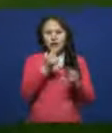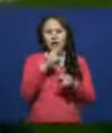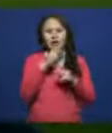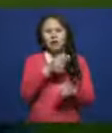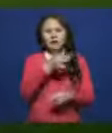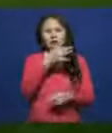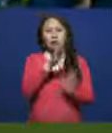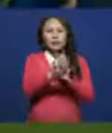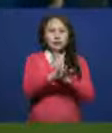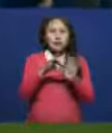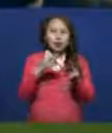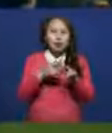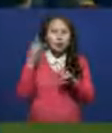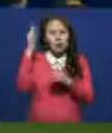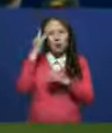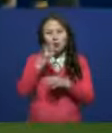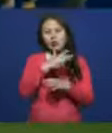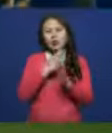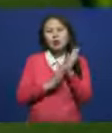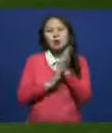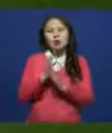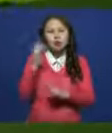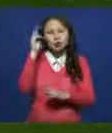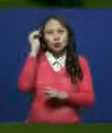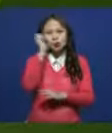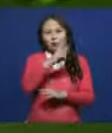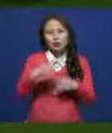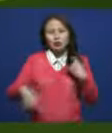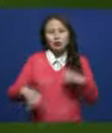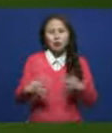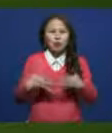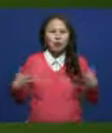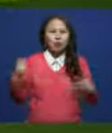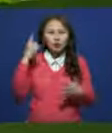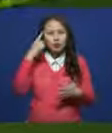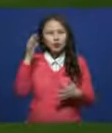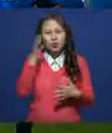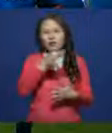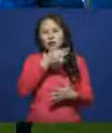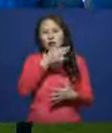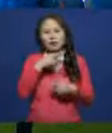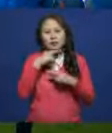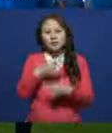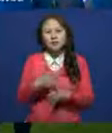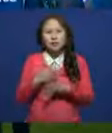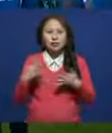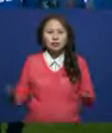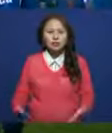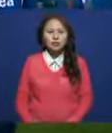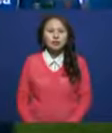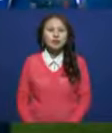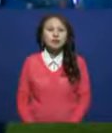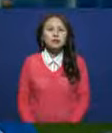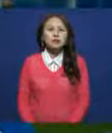іліккен жас ойыншының арманы ұшан теңіз. Қазір сабақтан көрі футболды көбірек ойлап, соған ден қойған Мейрамбек қатарластарының алдында